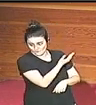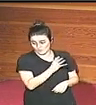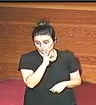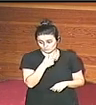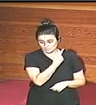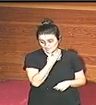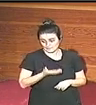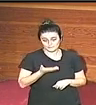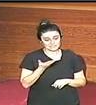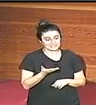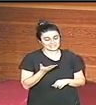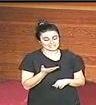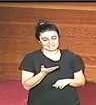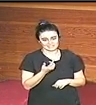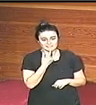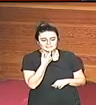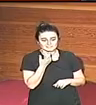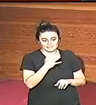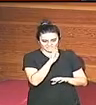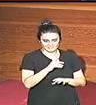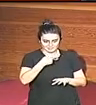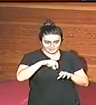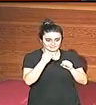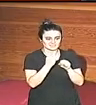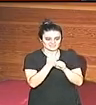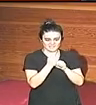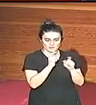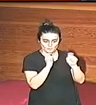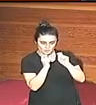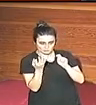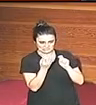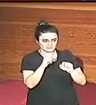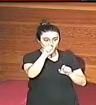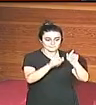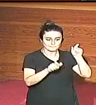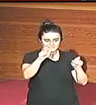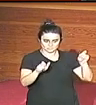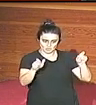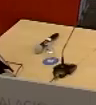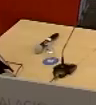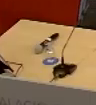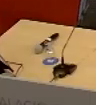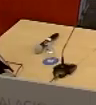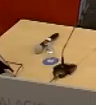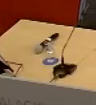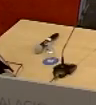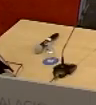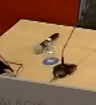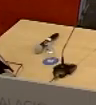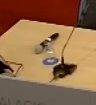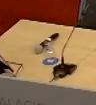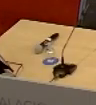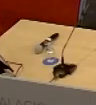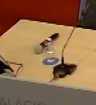hau, pertsonek egiten dutelako kazetaritza, ez? Eta pertsona horiek, zerk